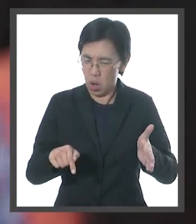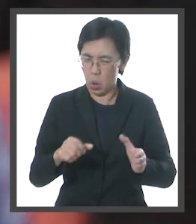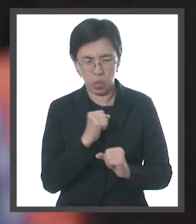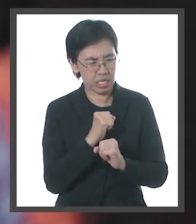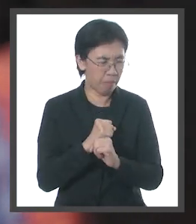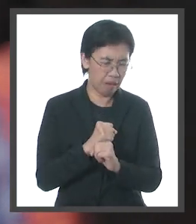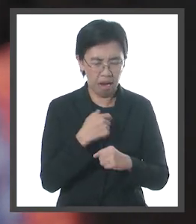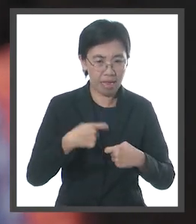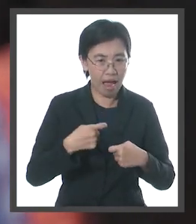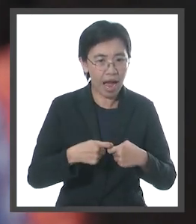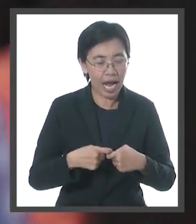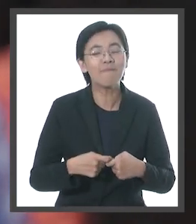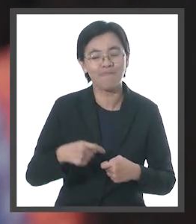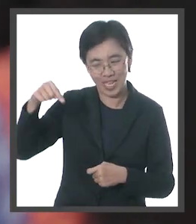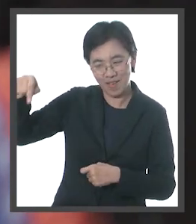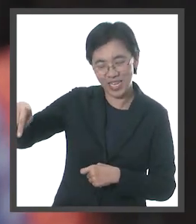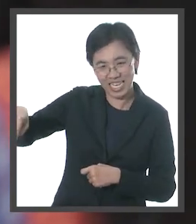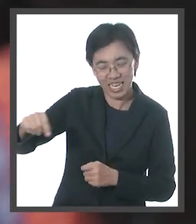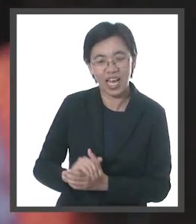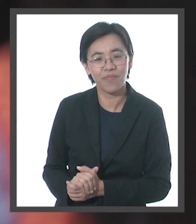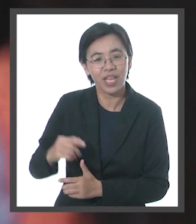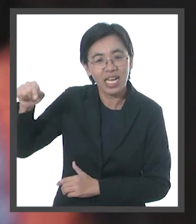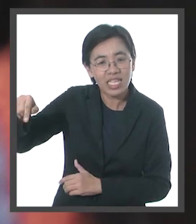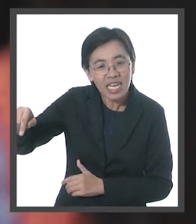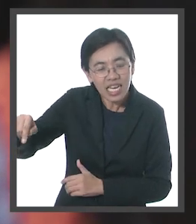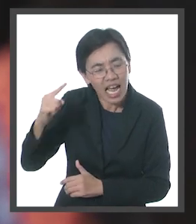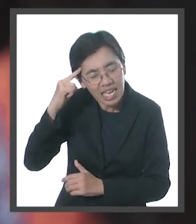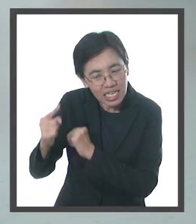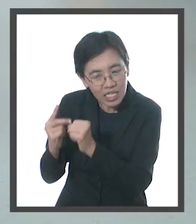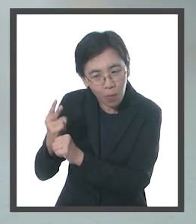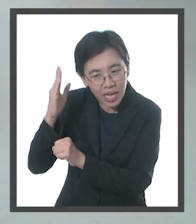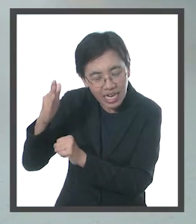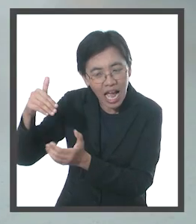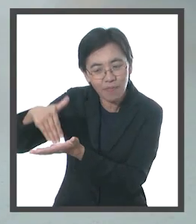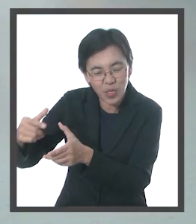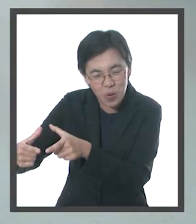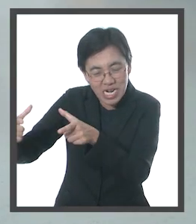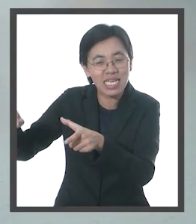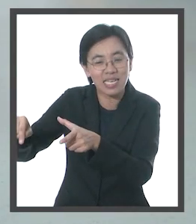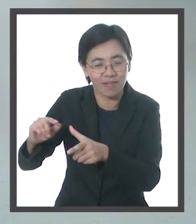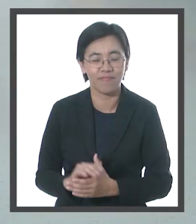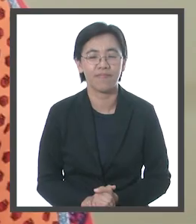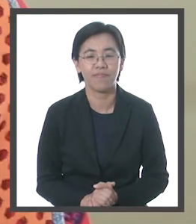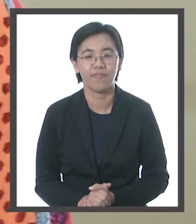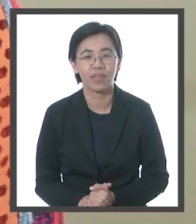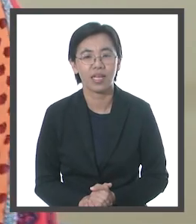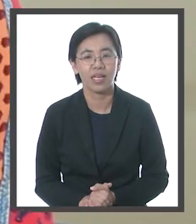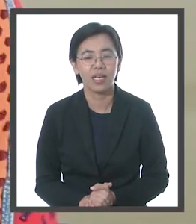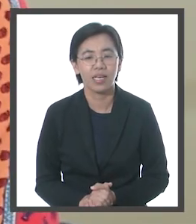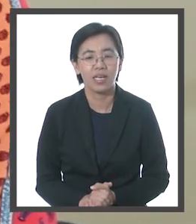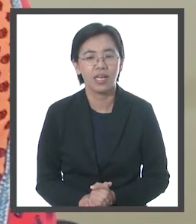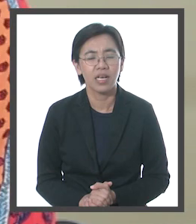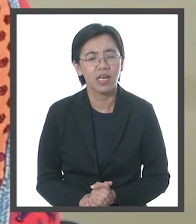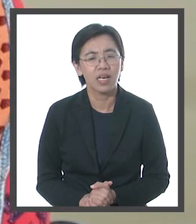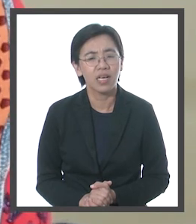นี้เราก็จะใช้อีกที่หนึ่งซึ่งน่าจะภายใน2ปีข้างหน้าครับ สุดท้ายค่ะดร.ช่วยให้คำจำกัด